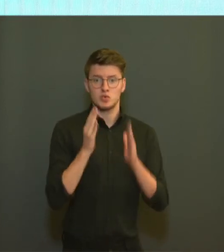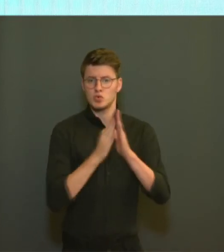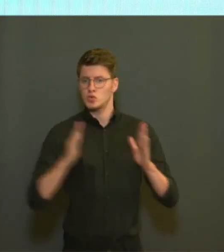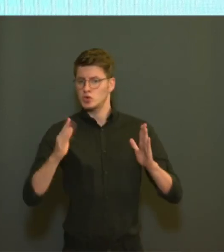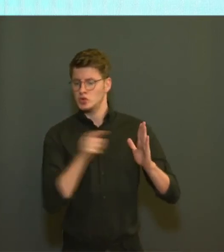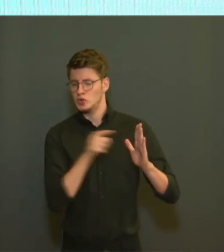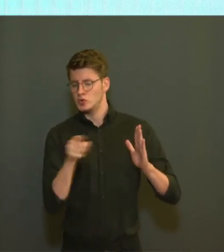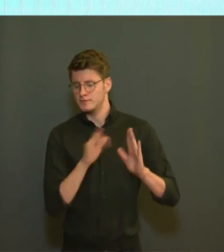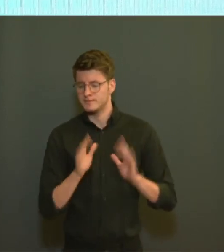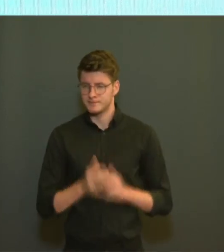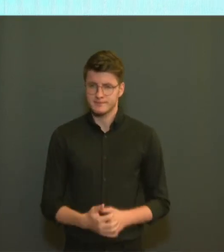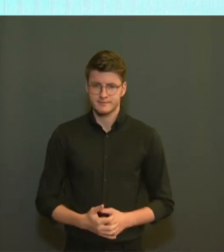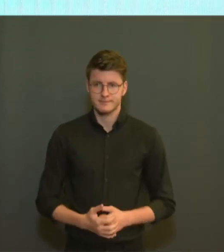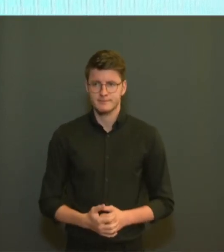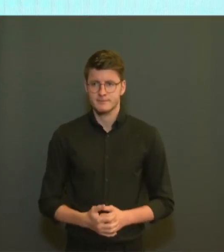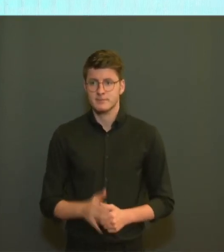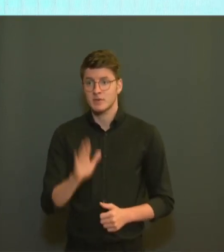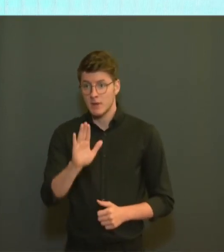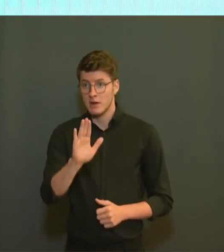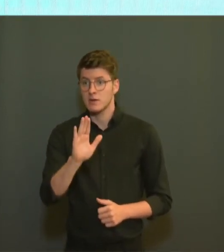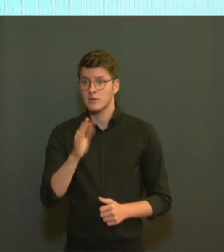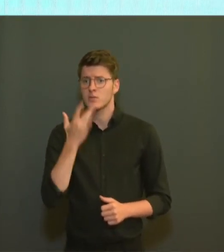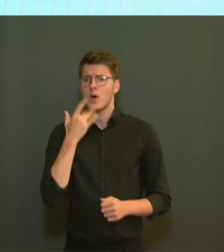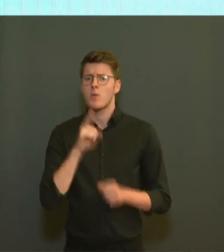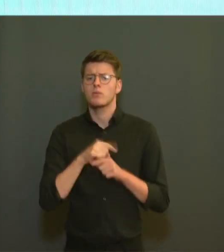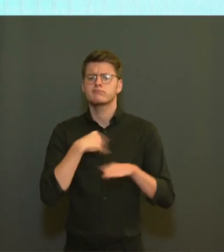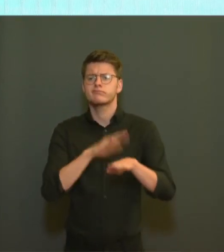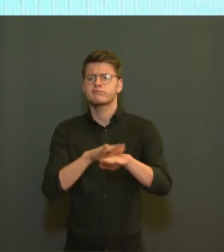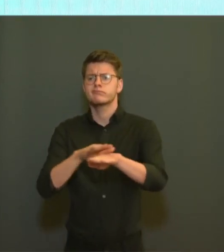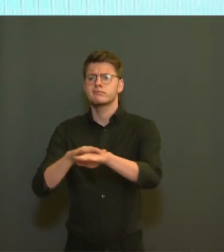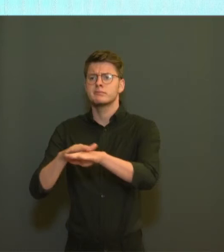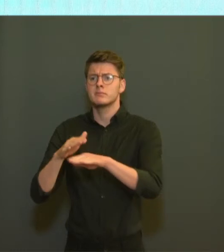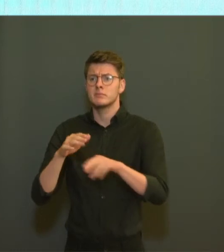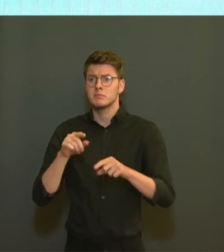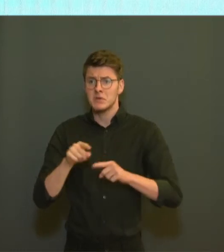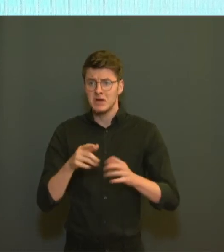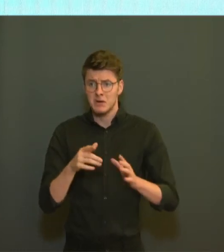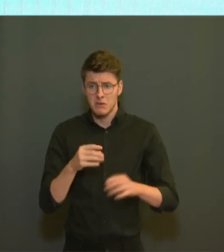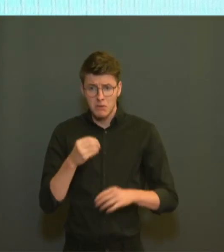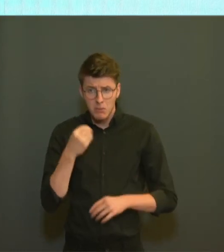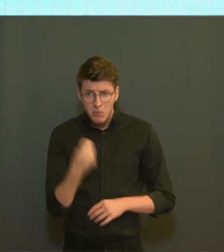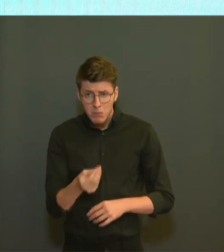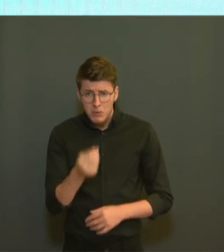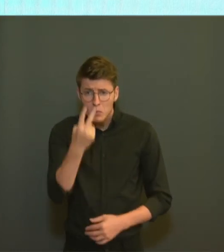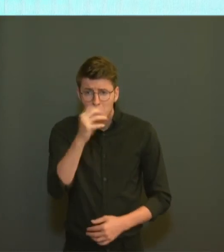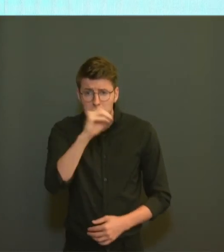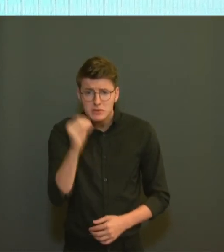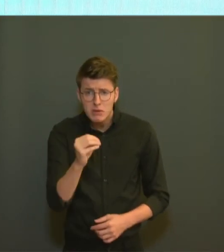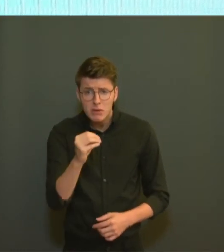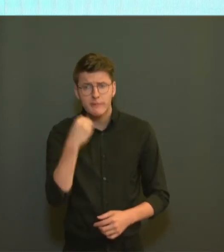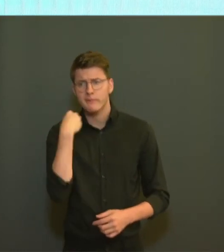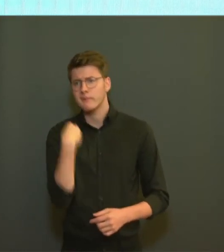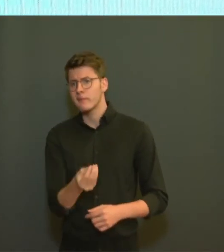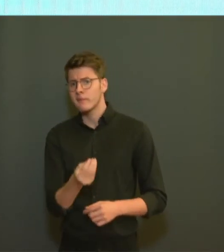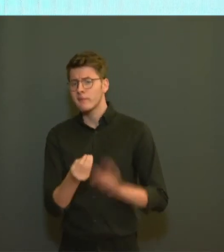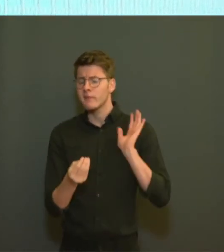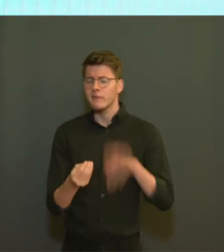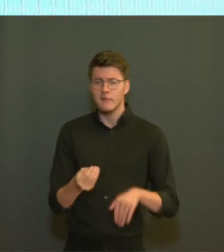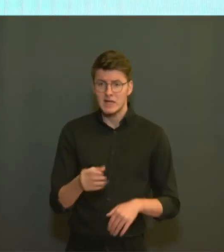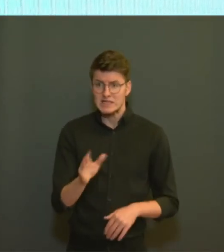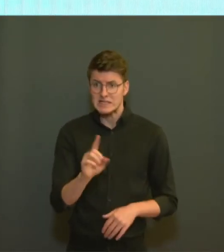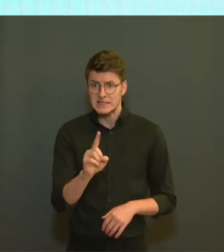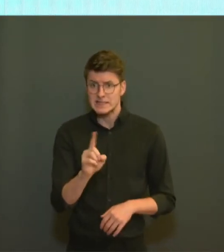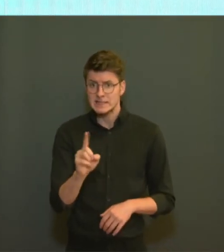Ik wil benadrukken dat dit niet betekent dat slechts 2% van de reizigers besmet werden in een rode zone.